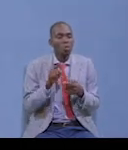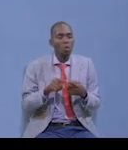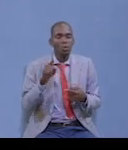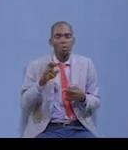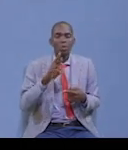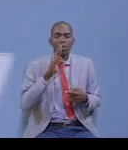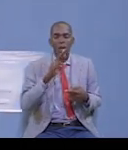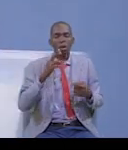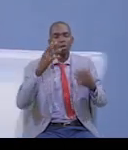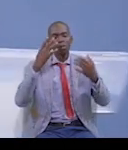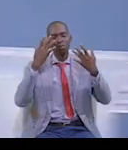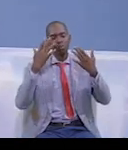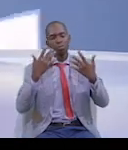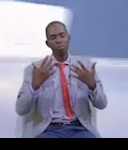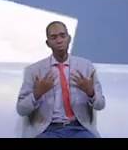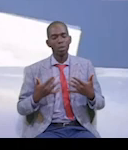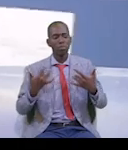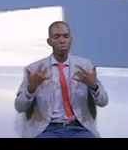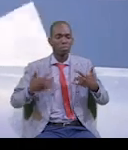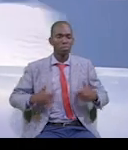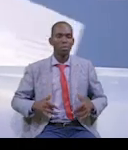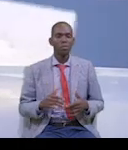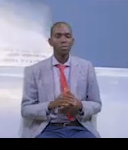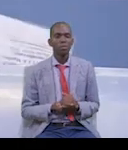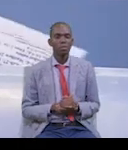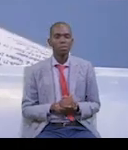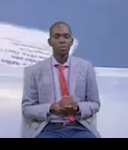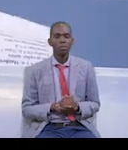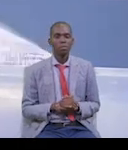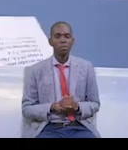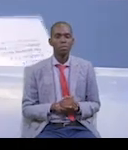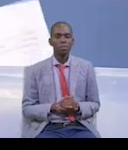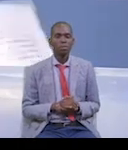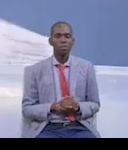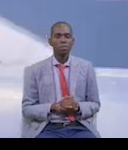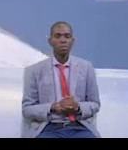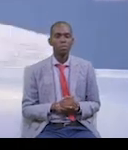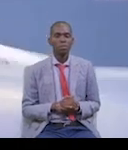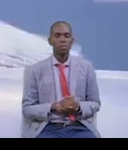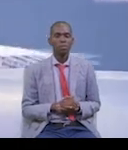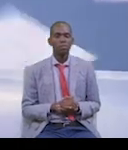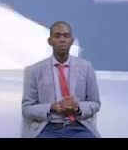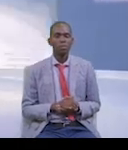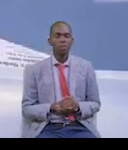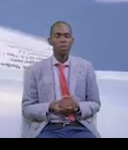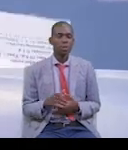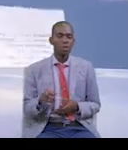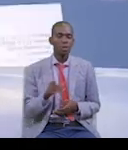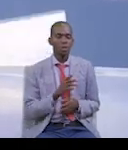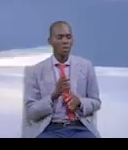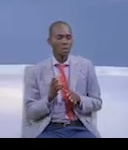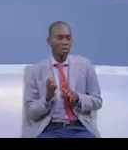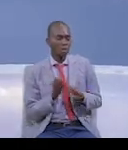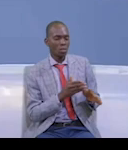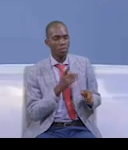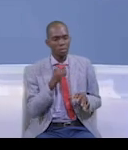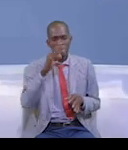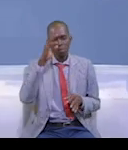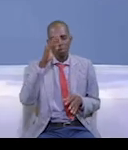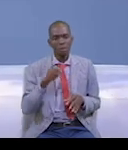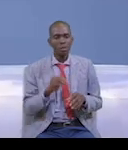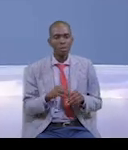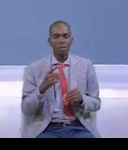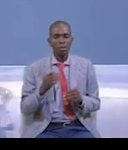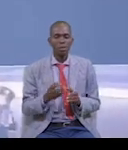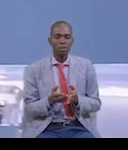ప్రక్కన పెట్టబడ్డా సరే మంచి కార్యాన్ని చేయని సహనముతో పట్టుదలతో ముందుకు వెళ్ళాలి. They lent him the boat. వారు దోణి చేశారు. It is